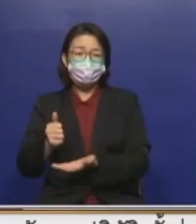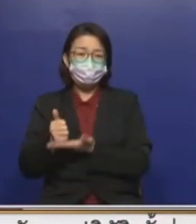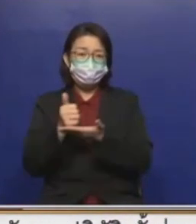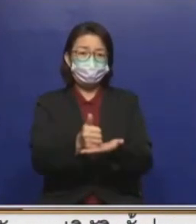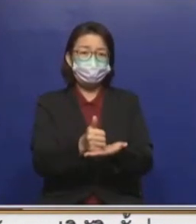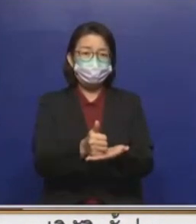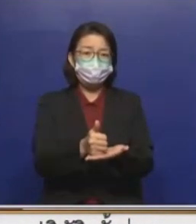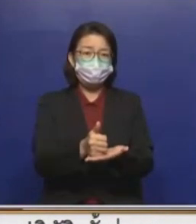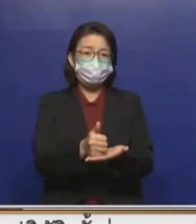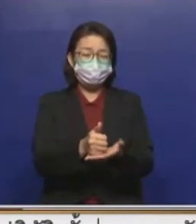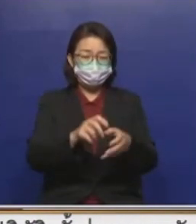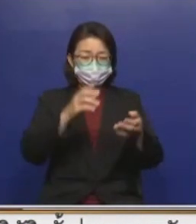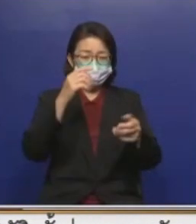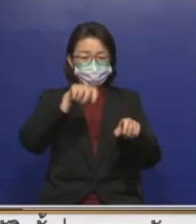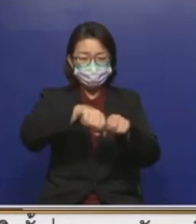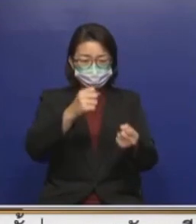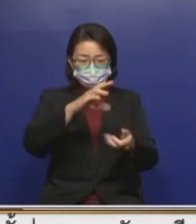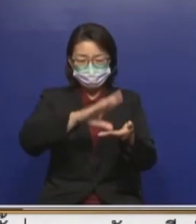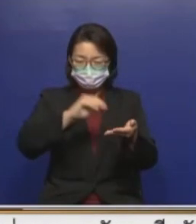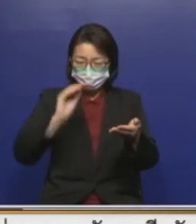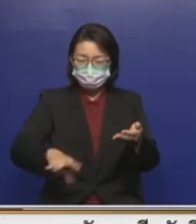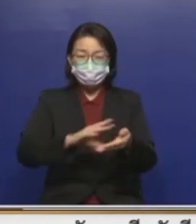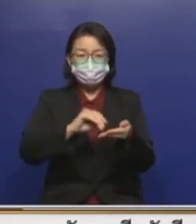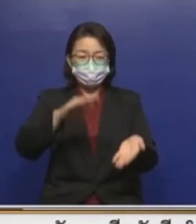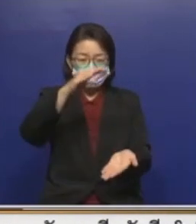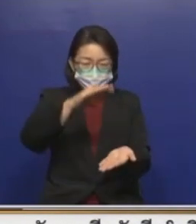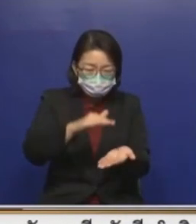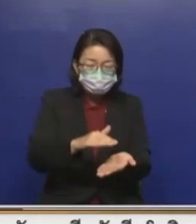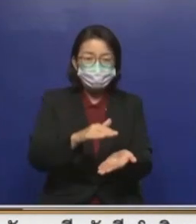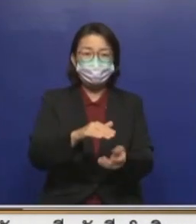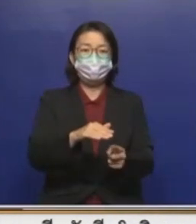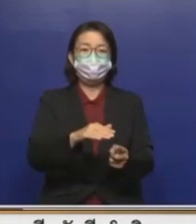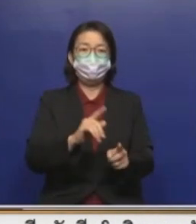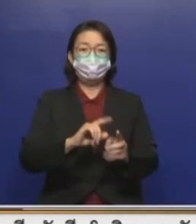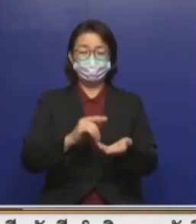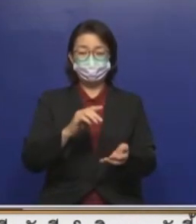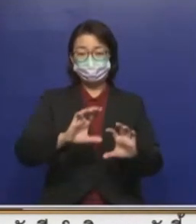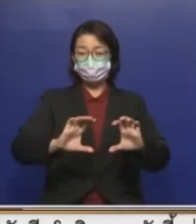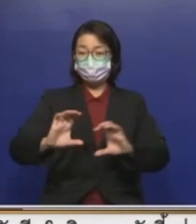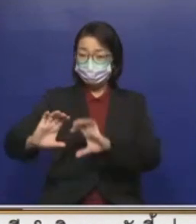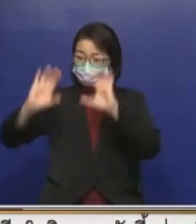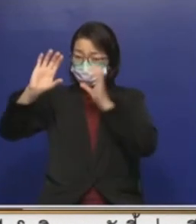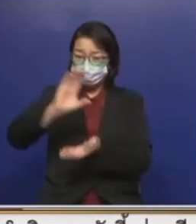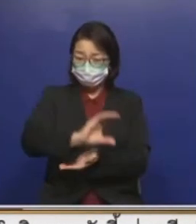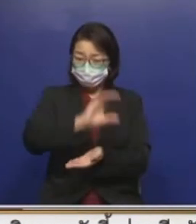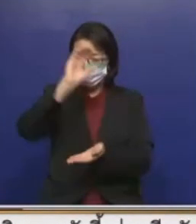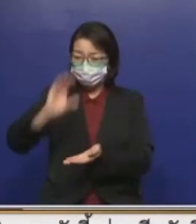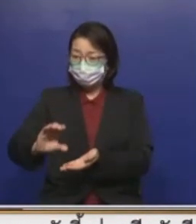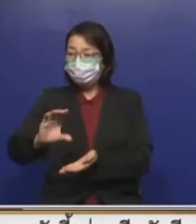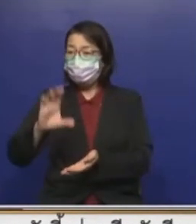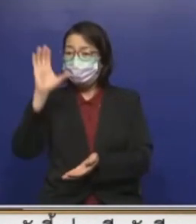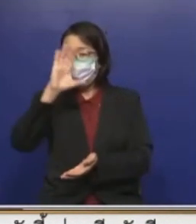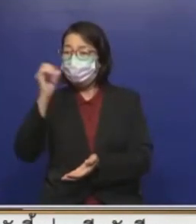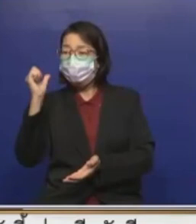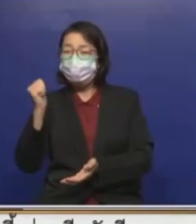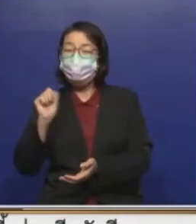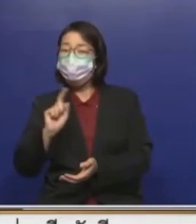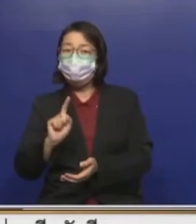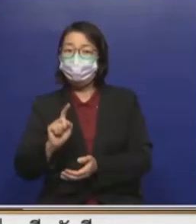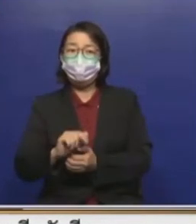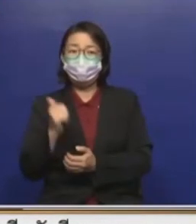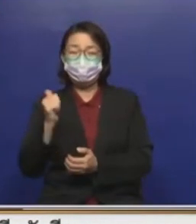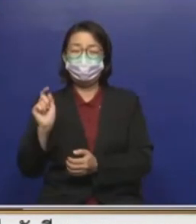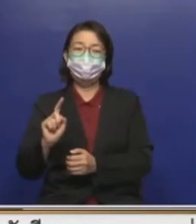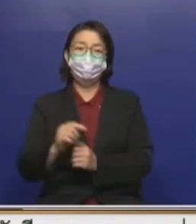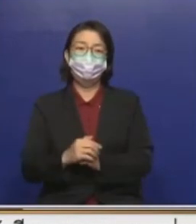กับถูกตัดลดลงอย่างมากค่ะแต่รัฐบาลกลับไปเพิ่มงบประมาณในการจัดหาแหล่งน้ำผิวดินผ่านโครงการต่างๆเ